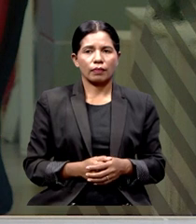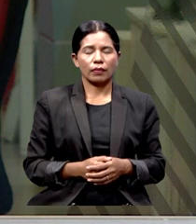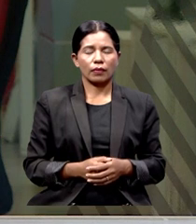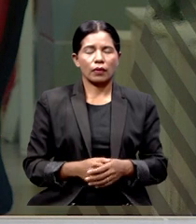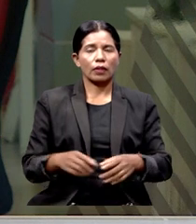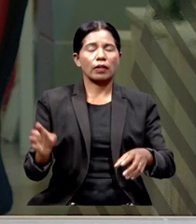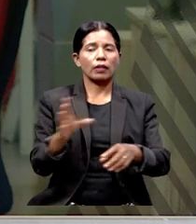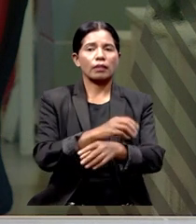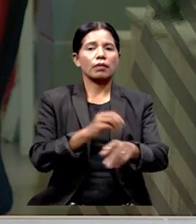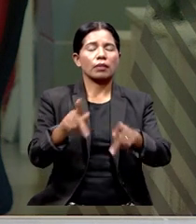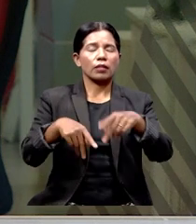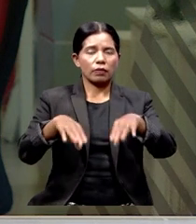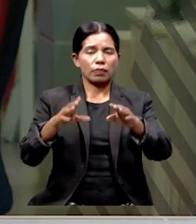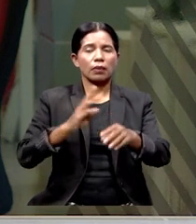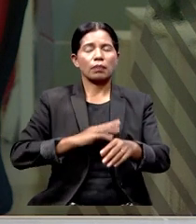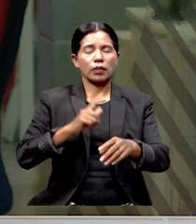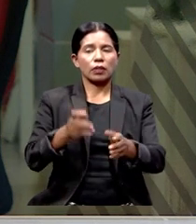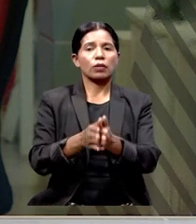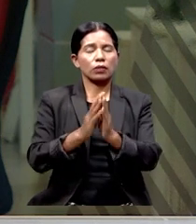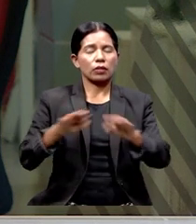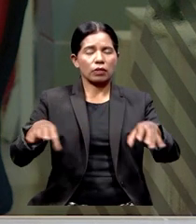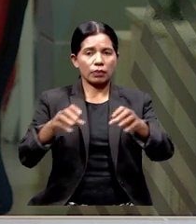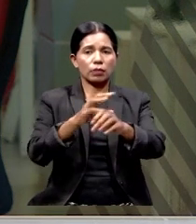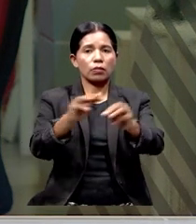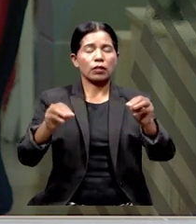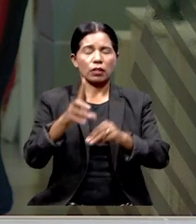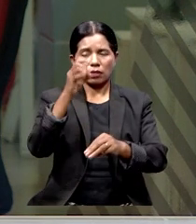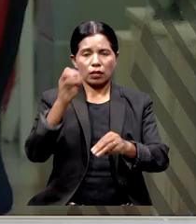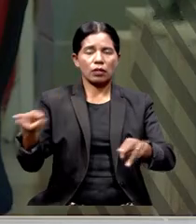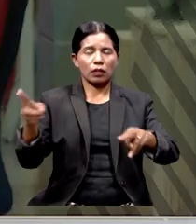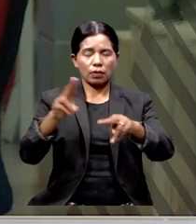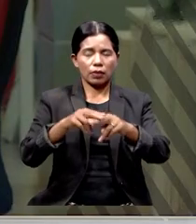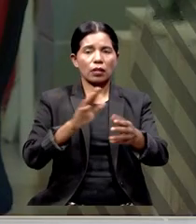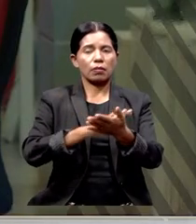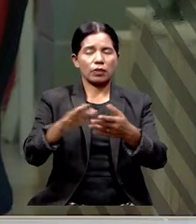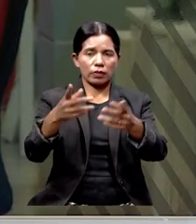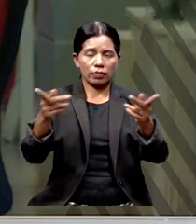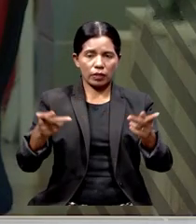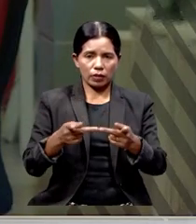Vendedor si reiha baru pite husu servisanamento munisipi dili atualmente le xera fatin.